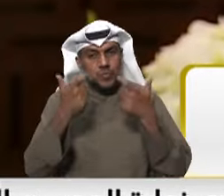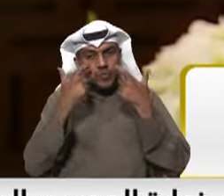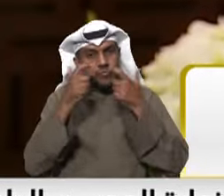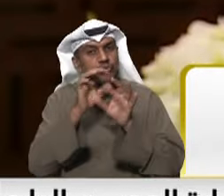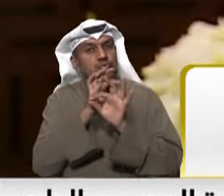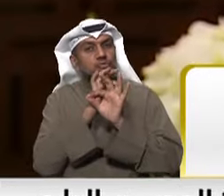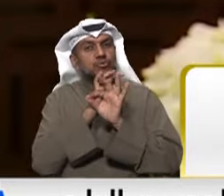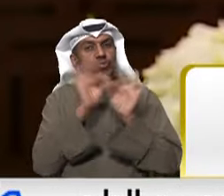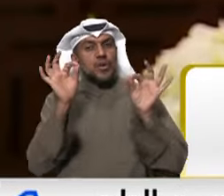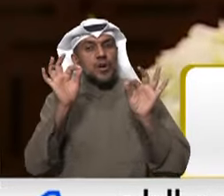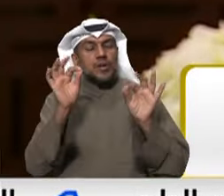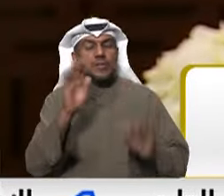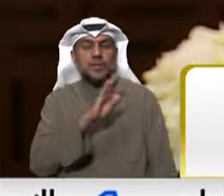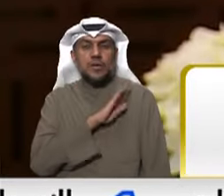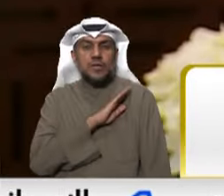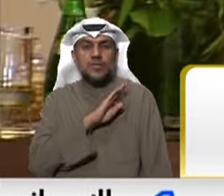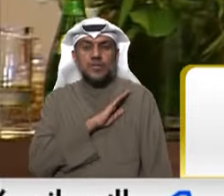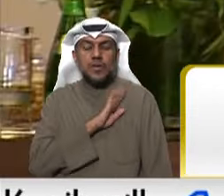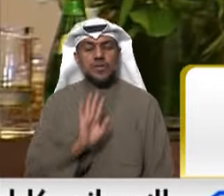والاستعداد لقواتنا المسلحة.